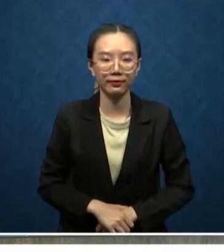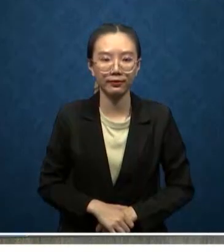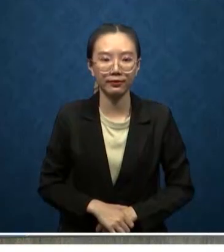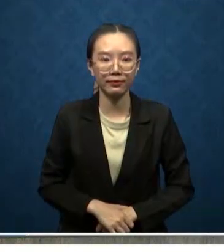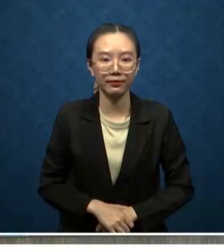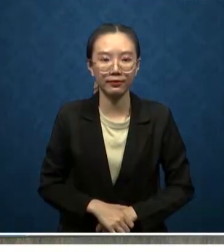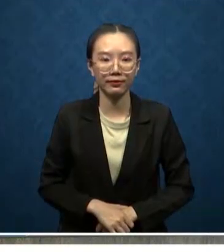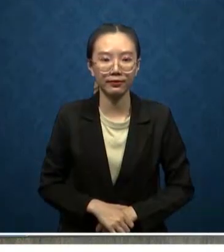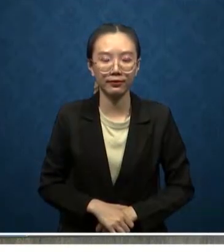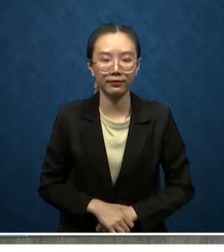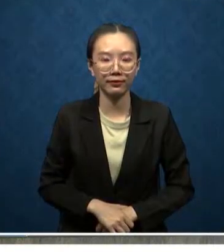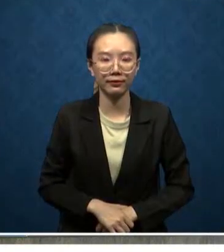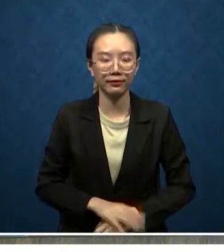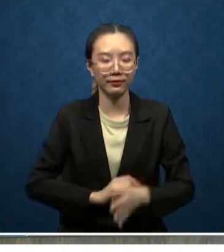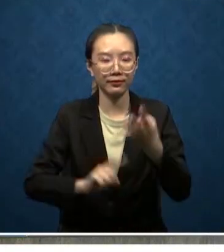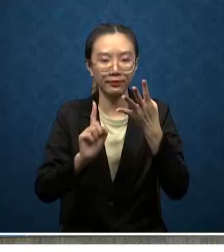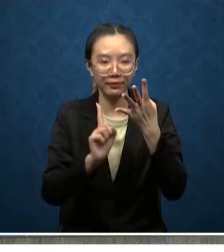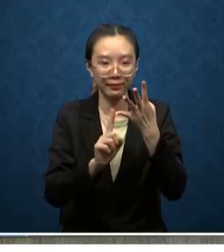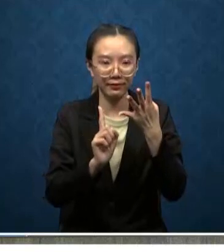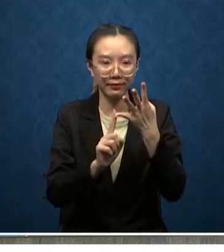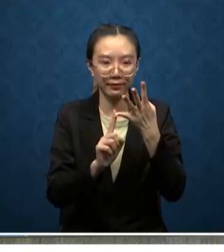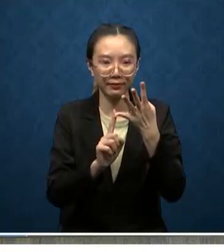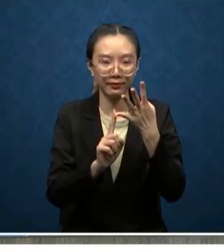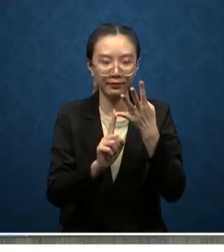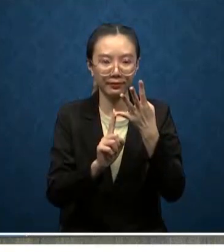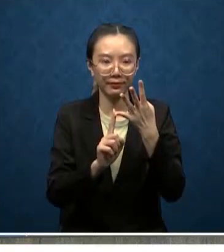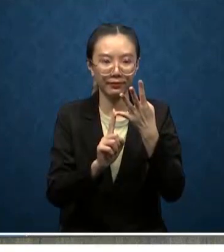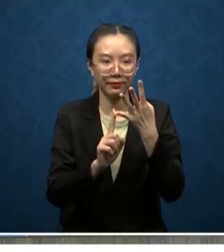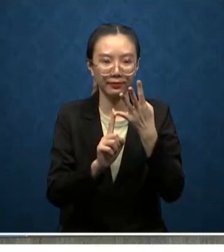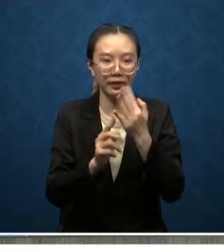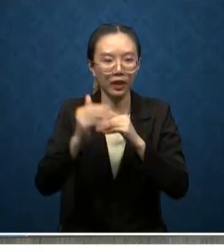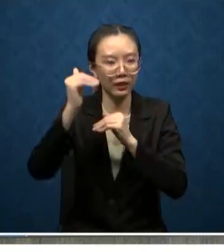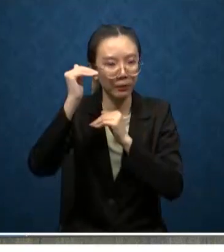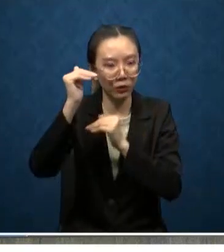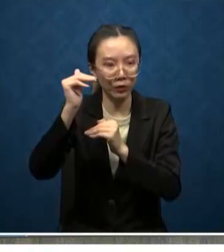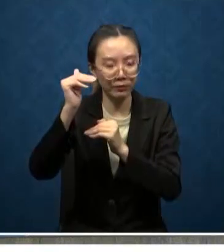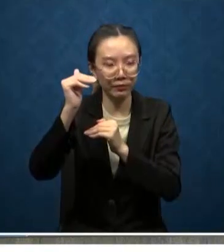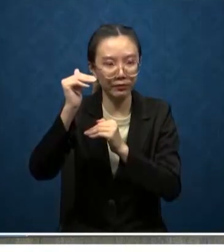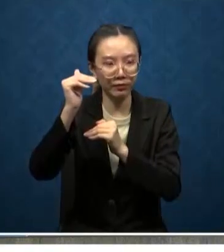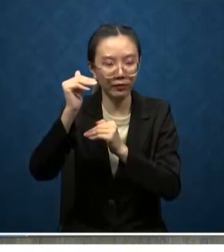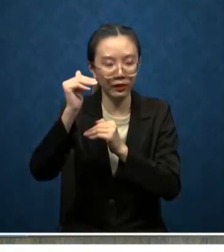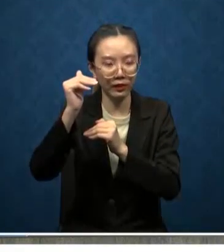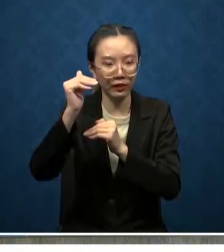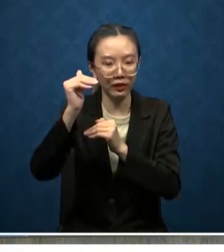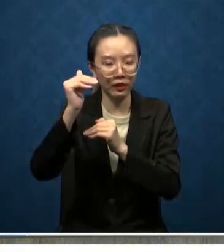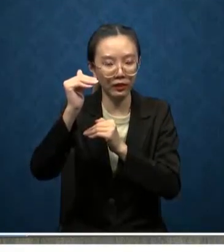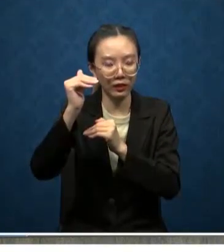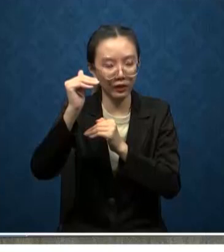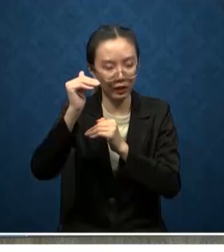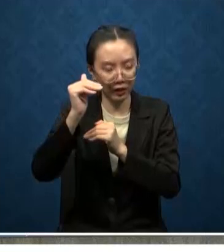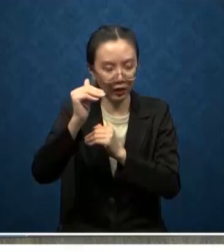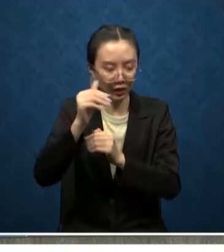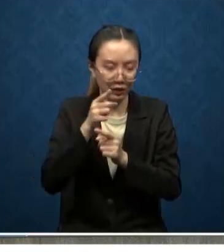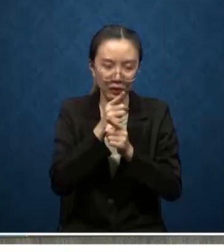กันในประการที่ 4ครับการกำกับติดตามการบริหารจัดการ